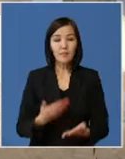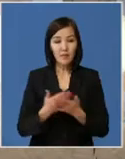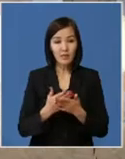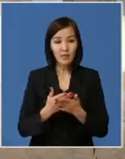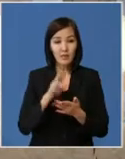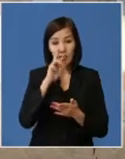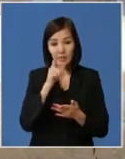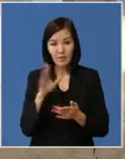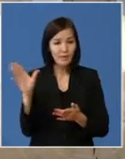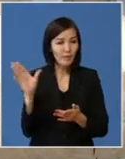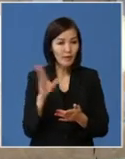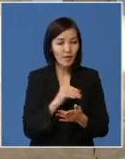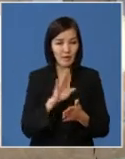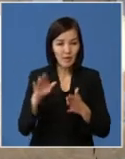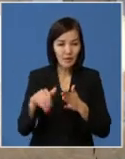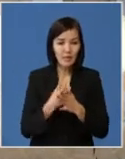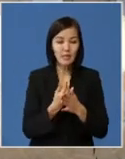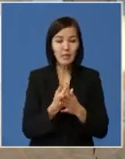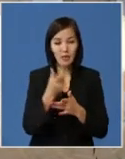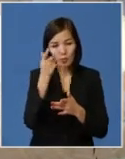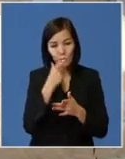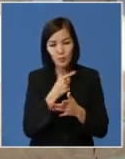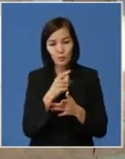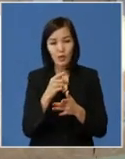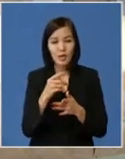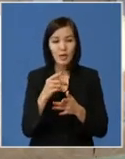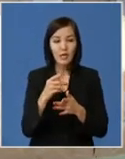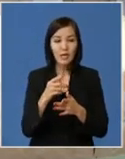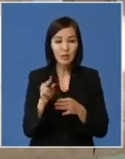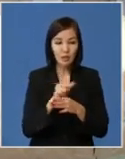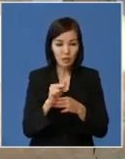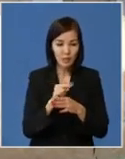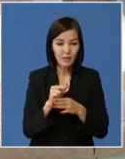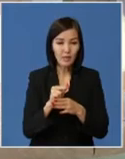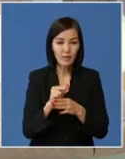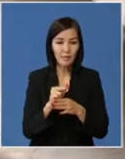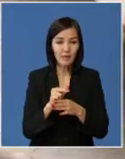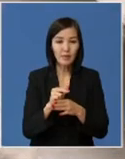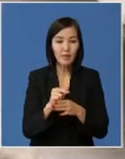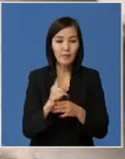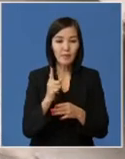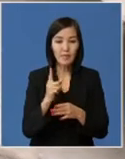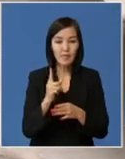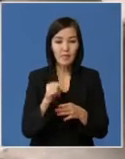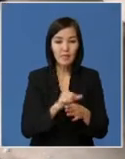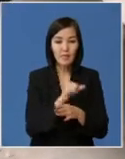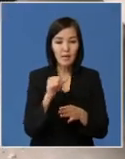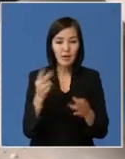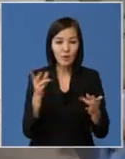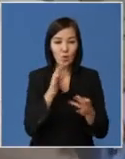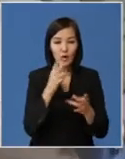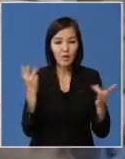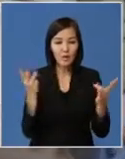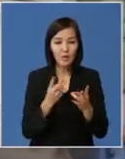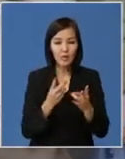барлық бедер бұзылады. Сондықтан ұқыпты жасауға барымды салам. Әр ыдысқа бір сағат жуық уақыт жұмсаймын. Ағаш бұйымдары жұмырдай боп жонылған